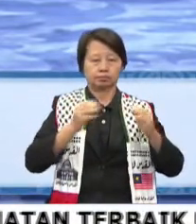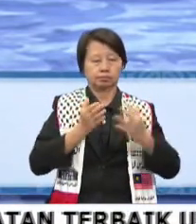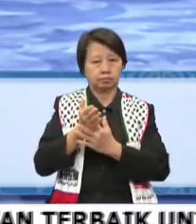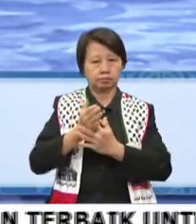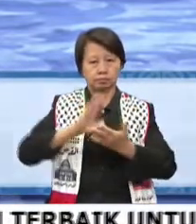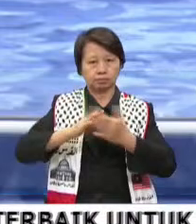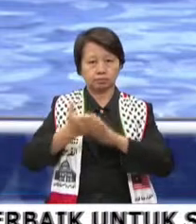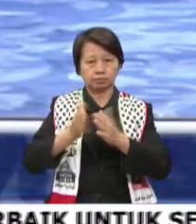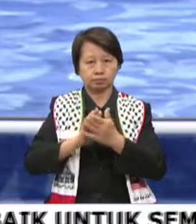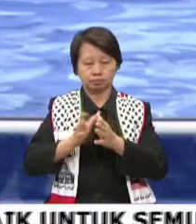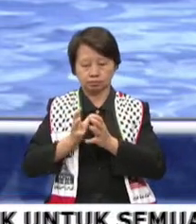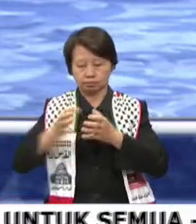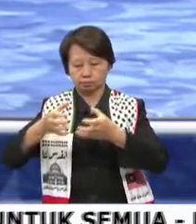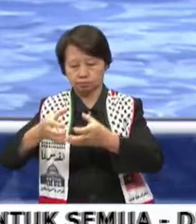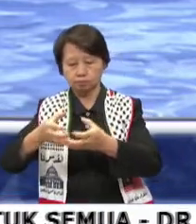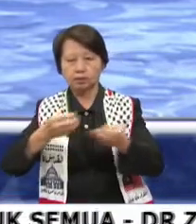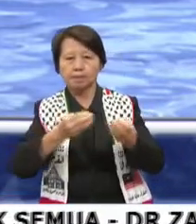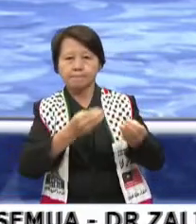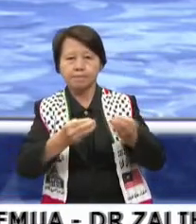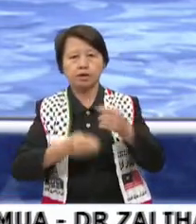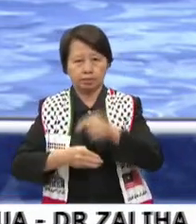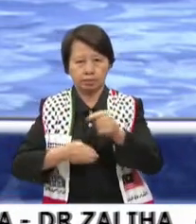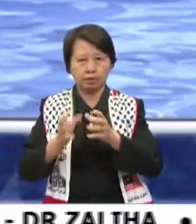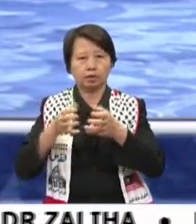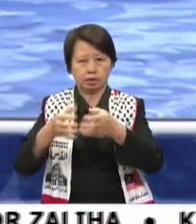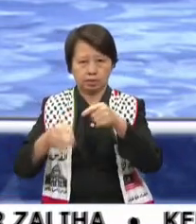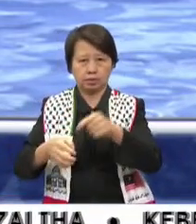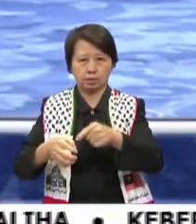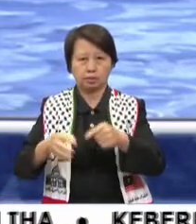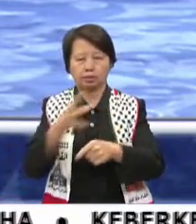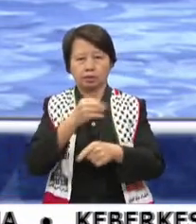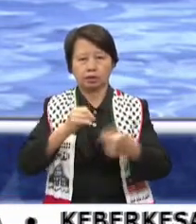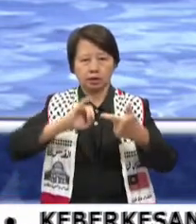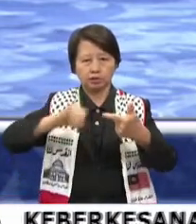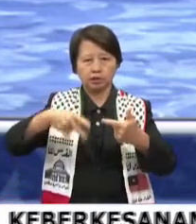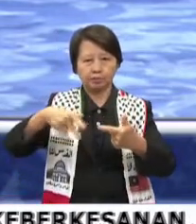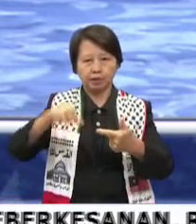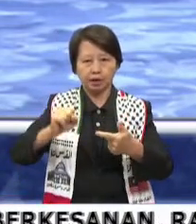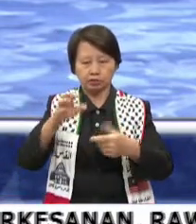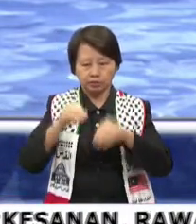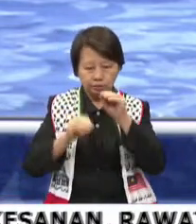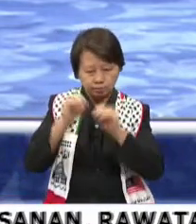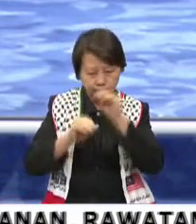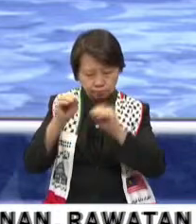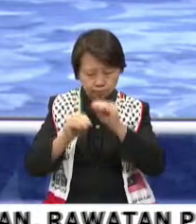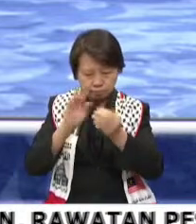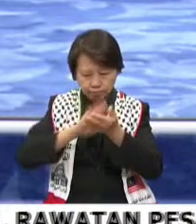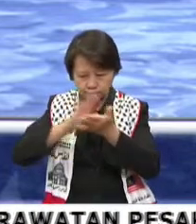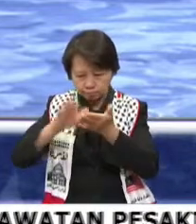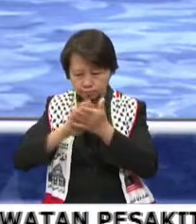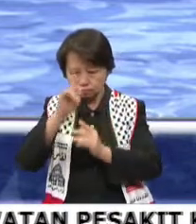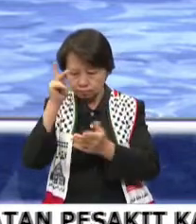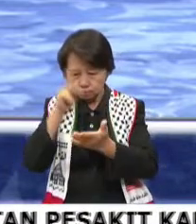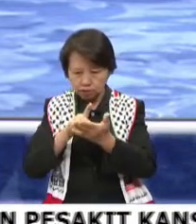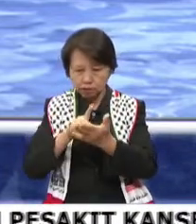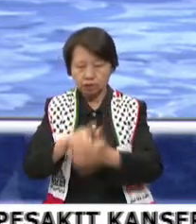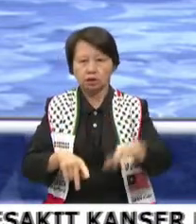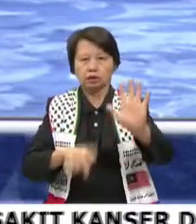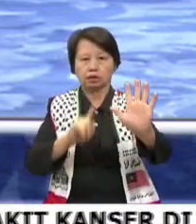melaluiunas management dan JPS telah mengemaskini dan mengenal pasti